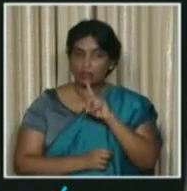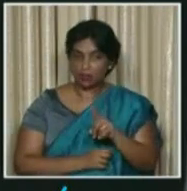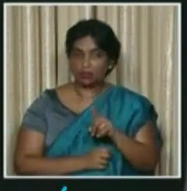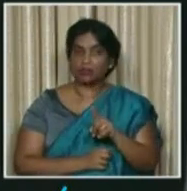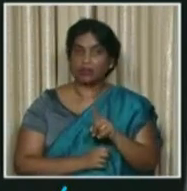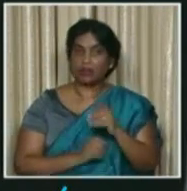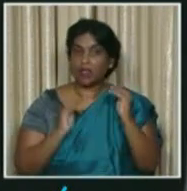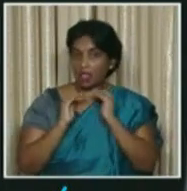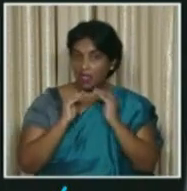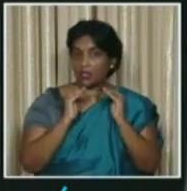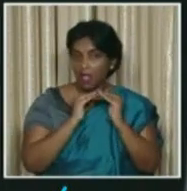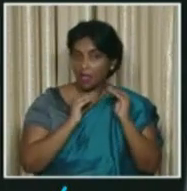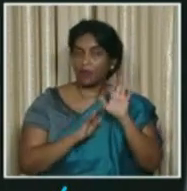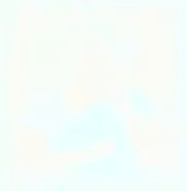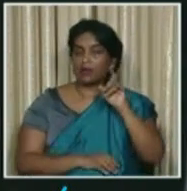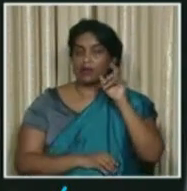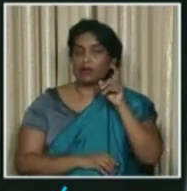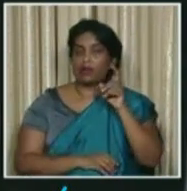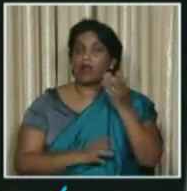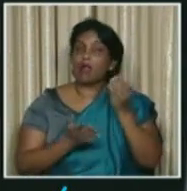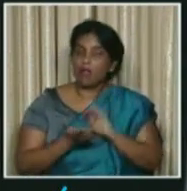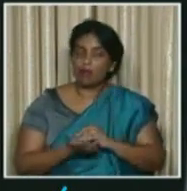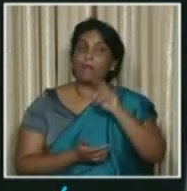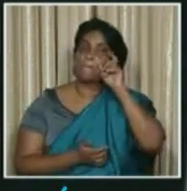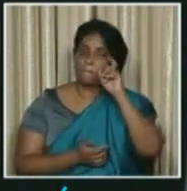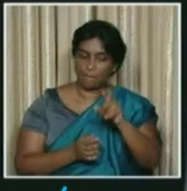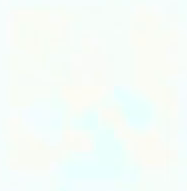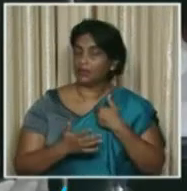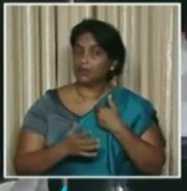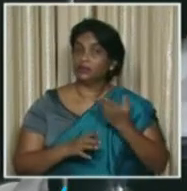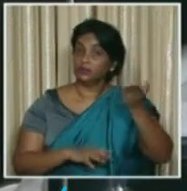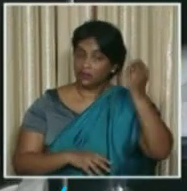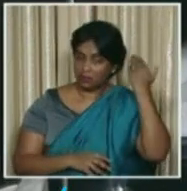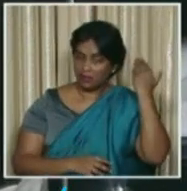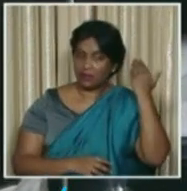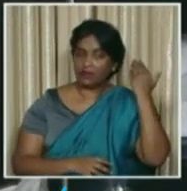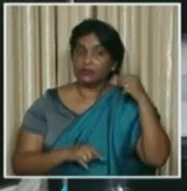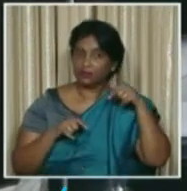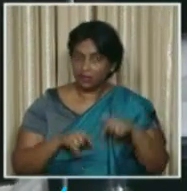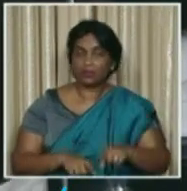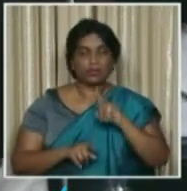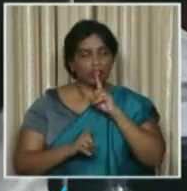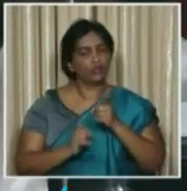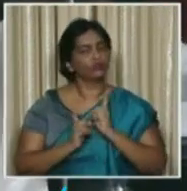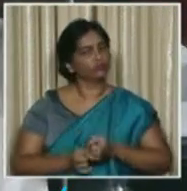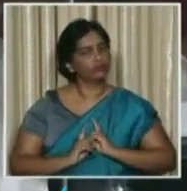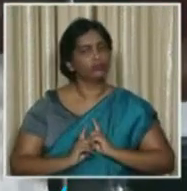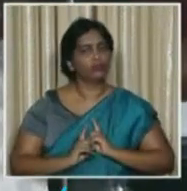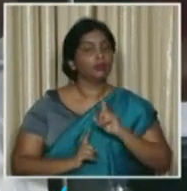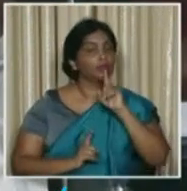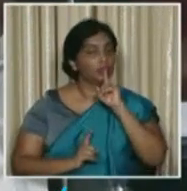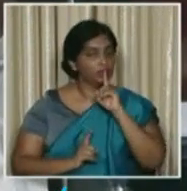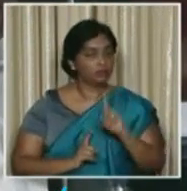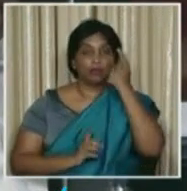කියපුවා ගැළපෙනවද කියලා ගරු මන්ත්‍රීතුමියනි ආපහු පරීක්ෂා කරලා බලාගන්න කියලා. ඒ කාලේ අදයි කියන්නේ එකම කතාව. මම මේ කතාව